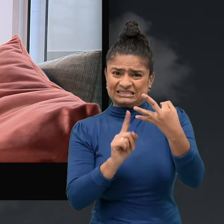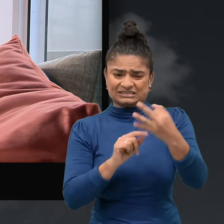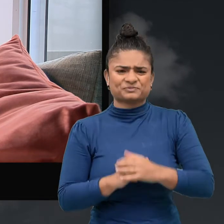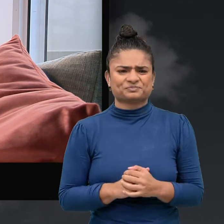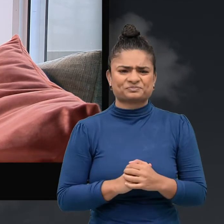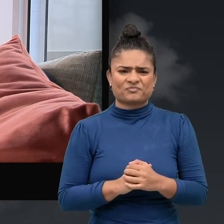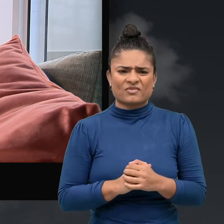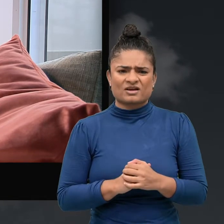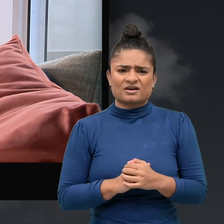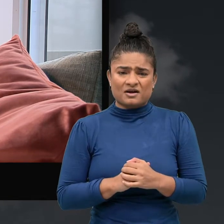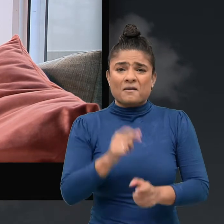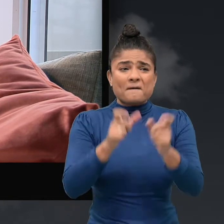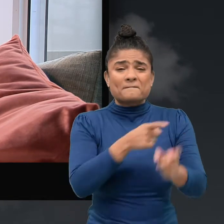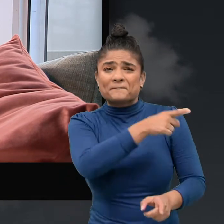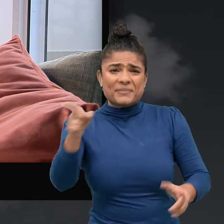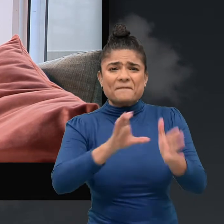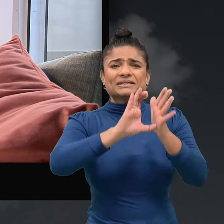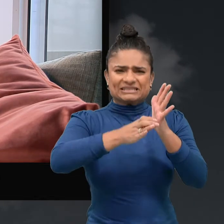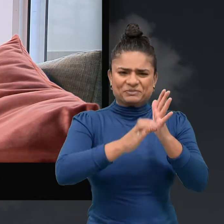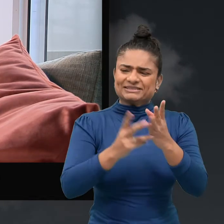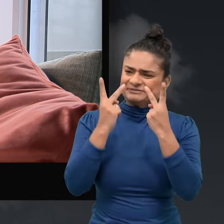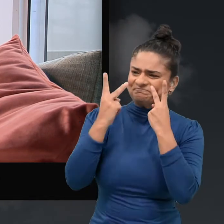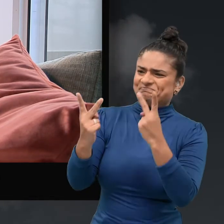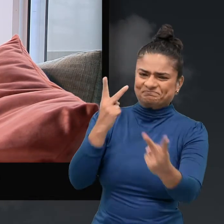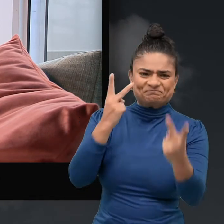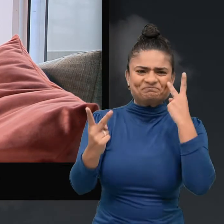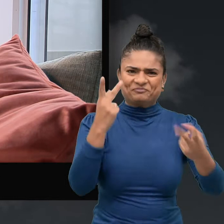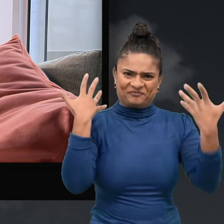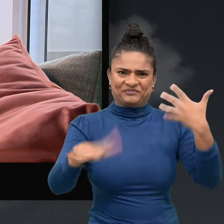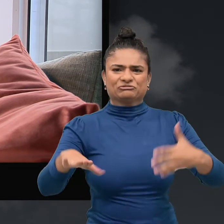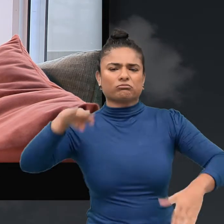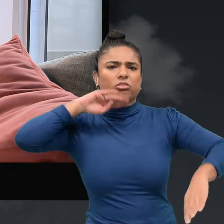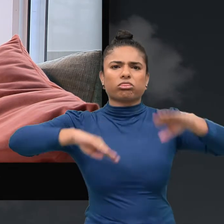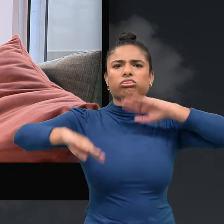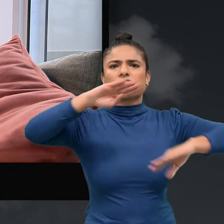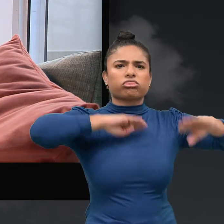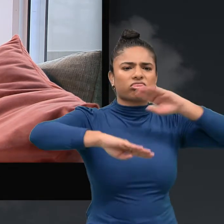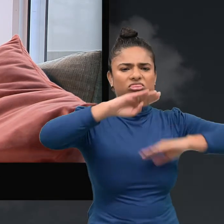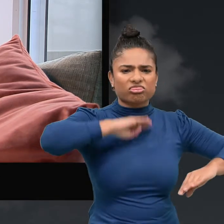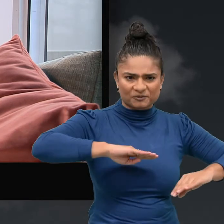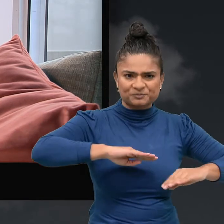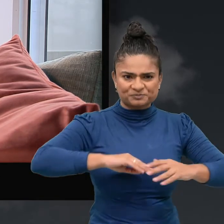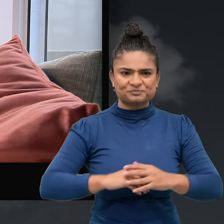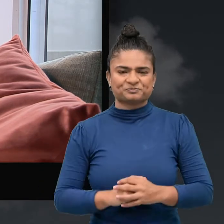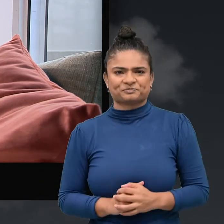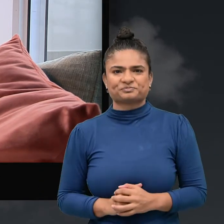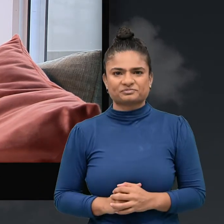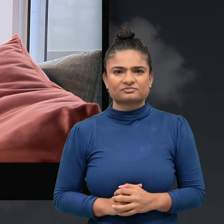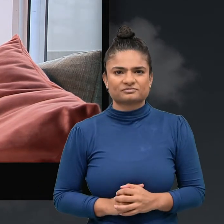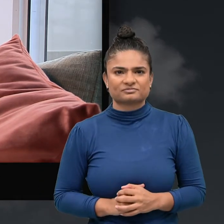en onregverdigheid van die wêreld teenoor mense wat gebreke het, soos